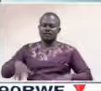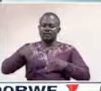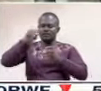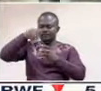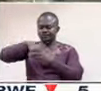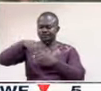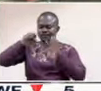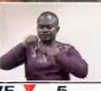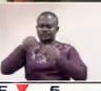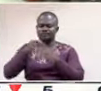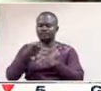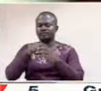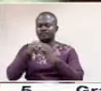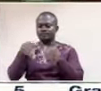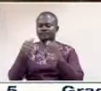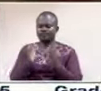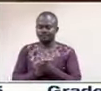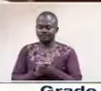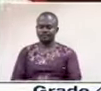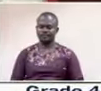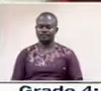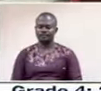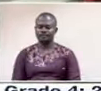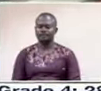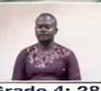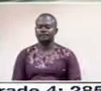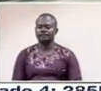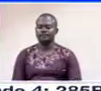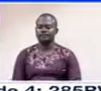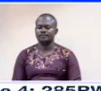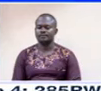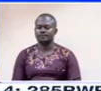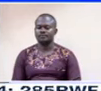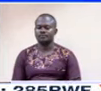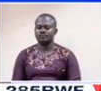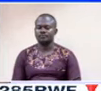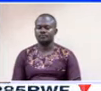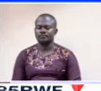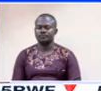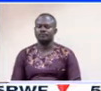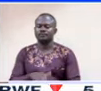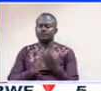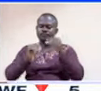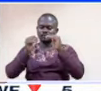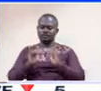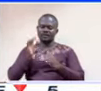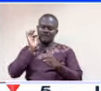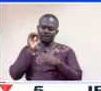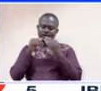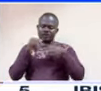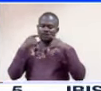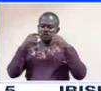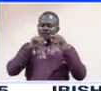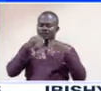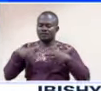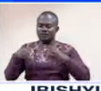guhunikamo umusaruro ukomoka ku buhinzi. Cyo ni bica mu mpaka i Kigali. Naho bamwe mu bahinzi b'imboga baravuga ko